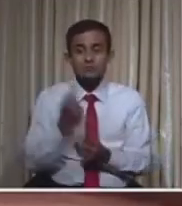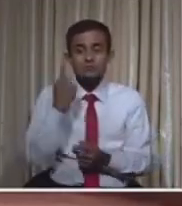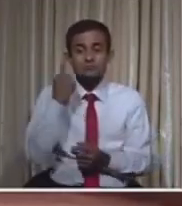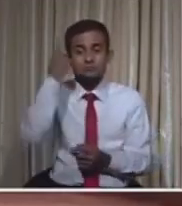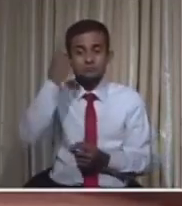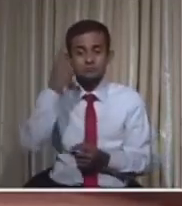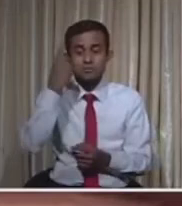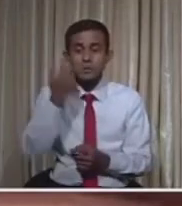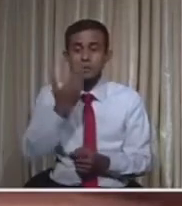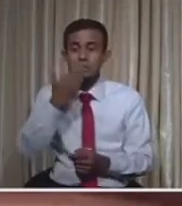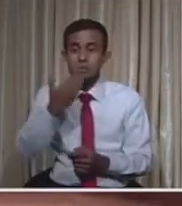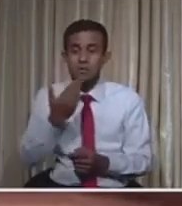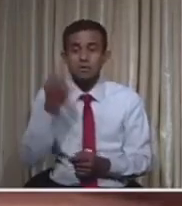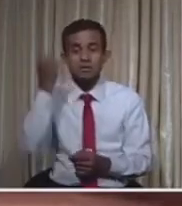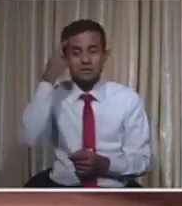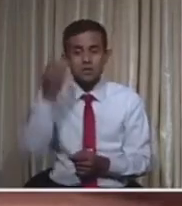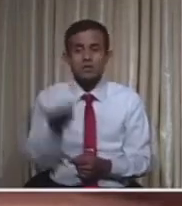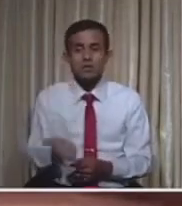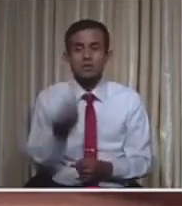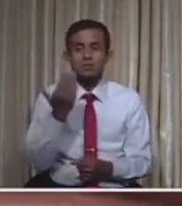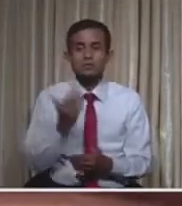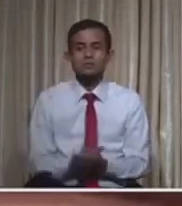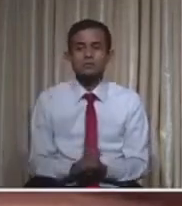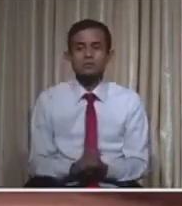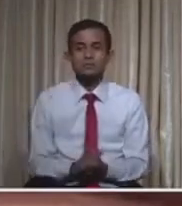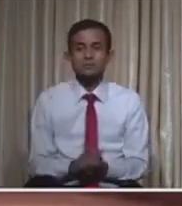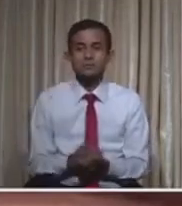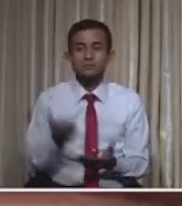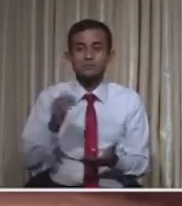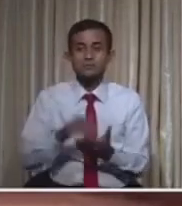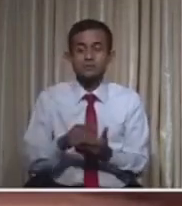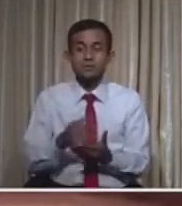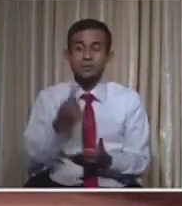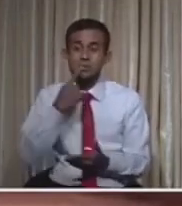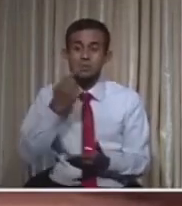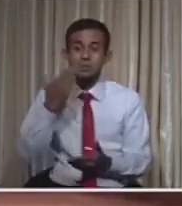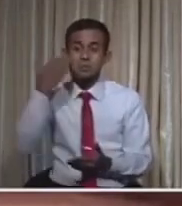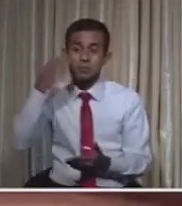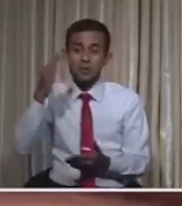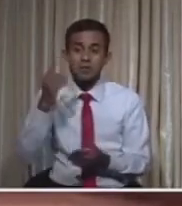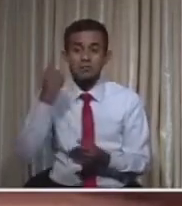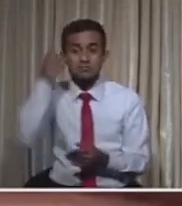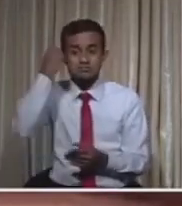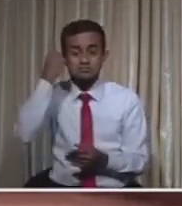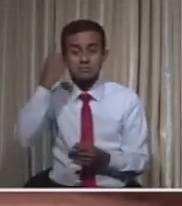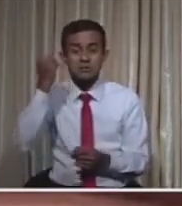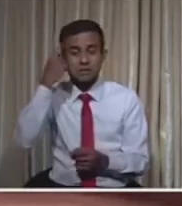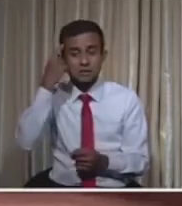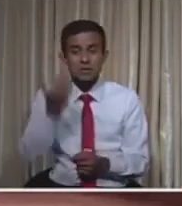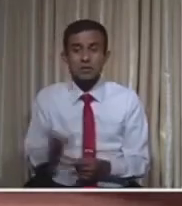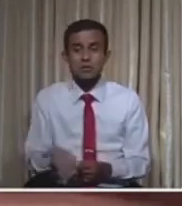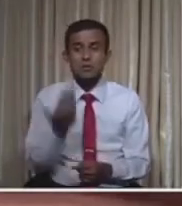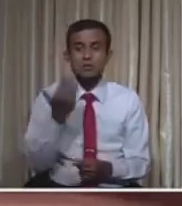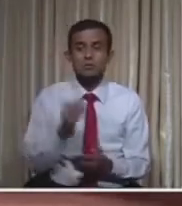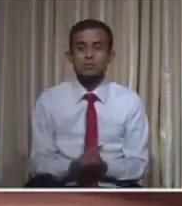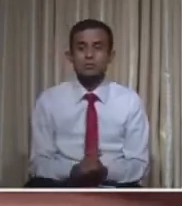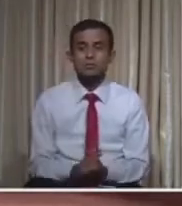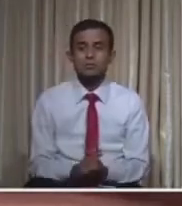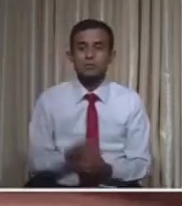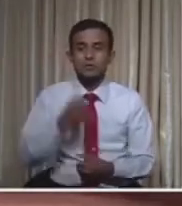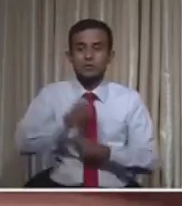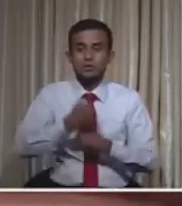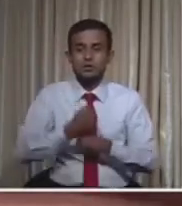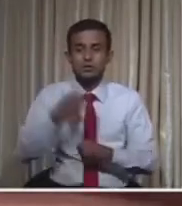සහ ප්‍රබුද්ධ ලෙස හිතන්නට ඕනේ. මීට වඩා බහුශ්‍රුත ලෙස හිතන්නට ඕනේ. ඒක නිසා